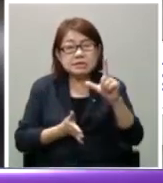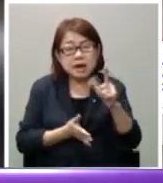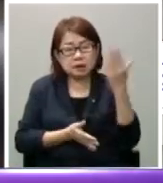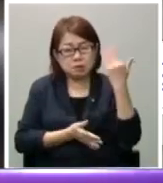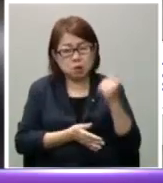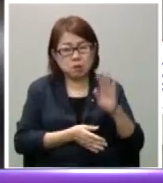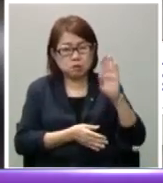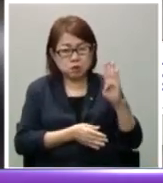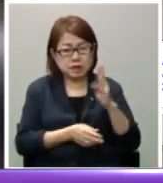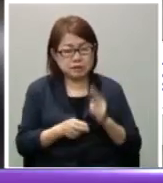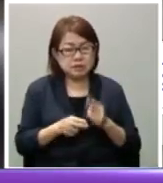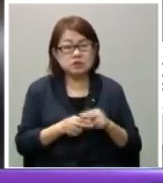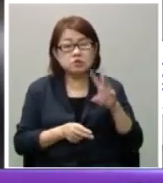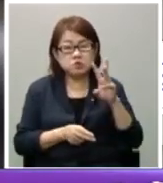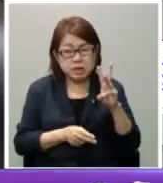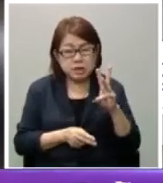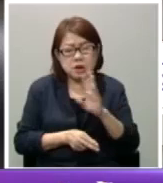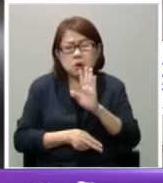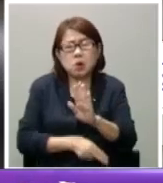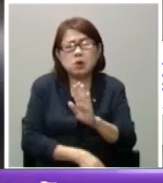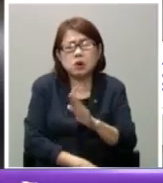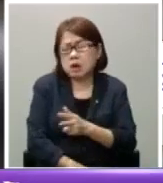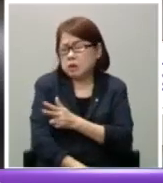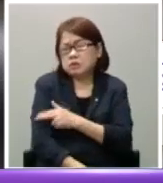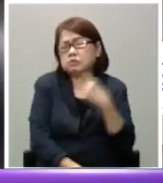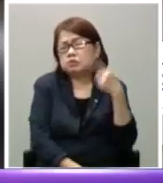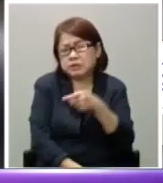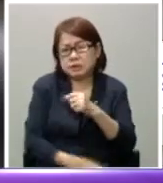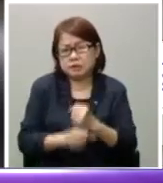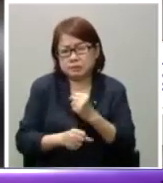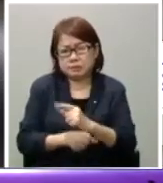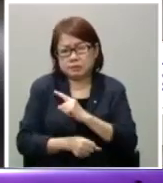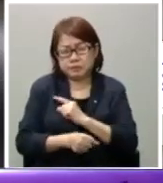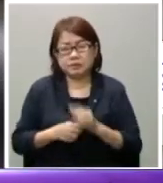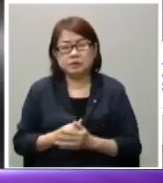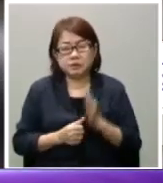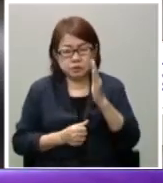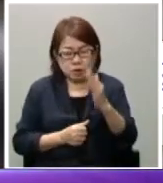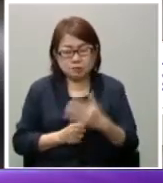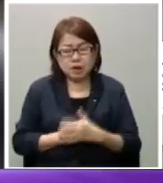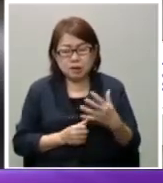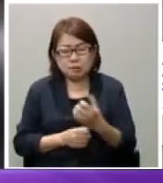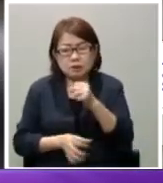V Smart ของดร.วัชรีพันเชษนี่แหละครับเสร็จแล้วก็ไปได้งานของธกส.ไ